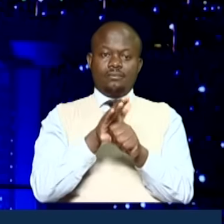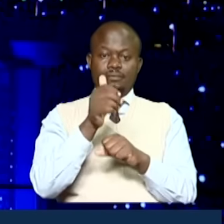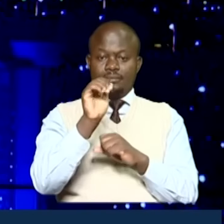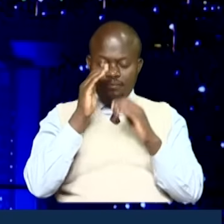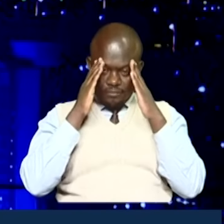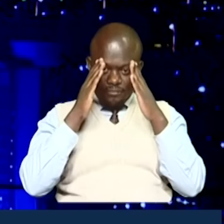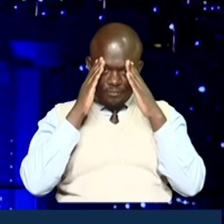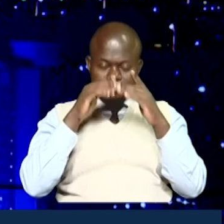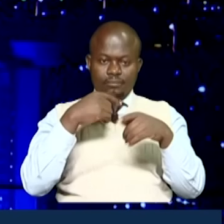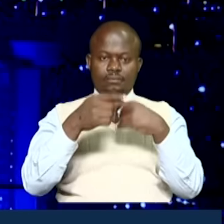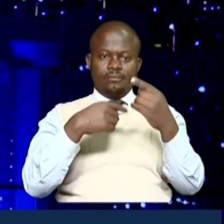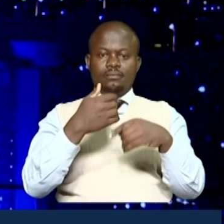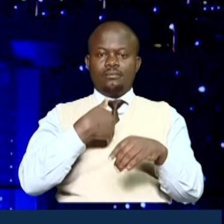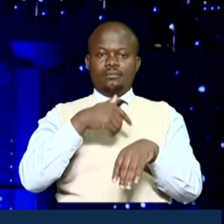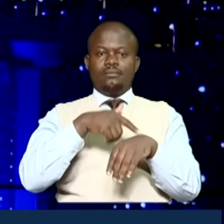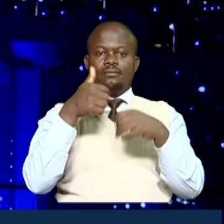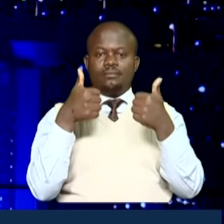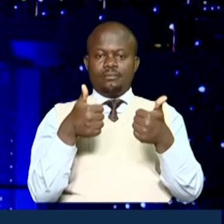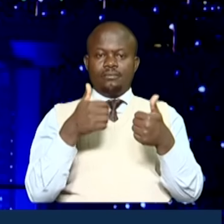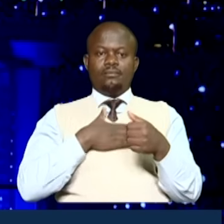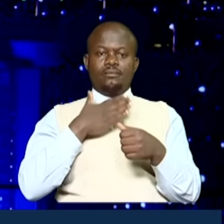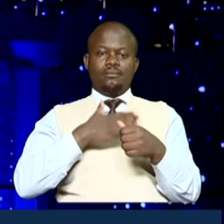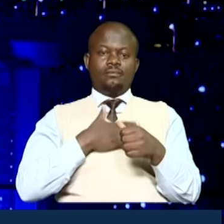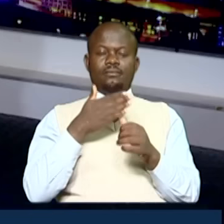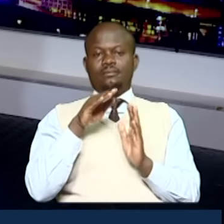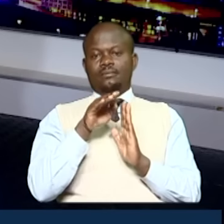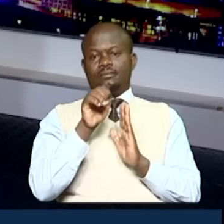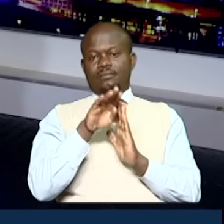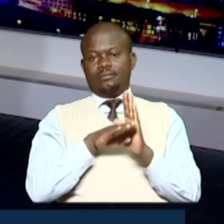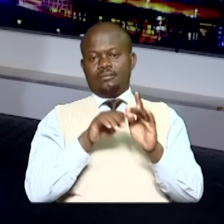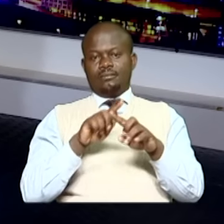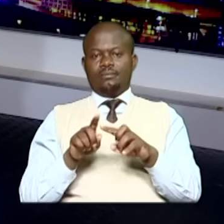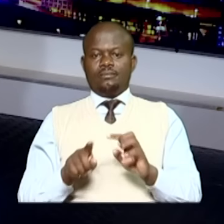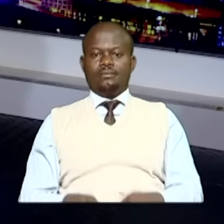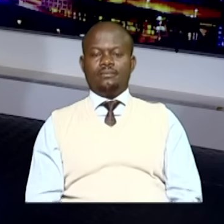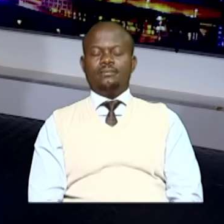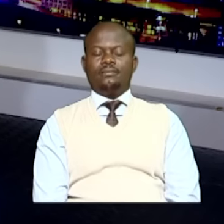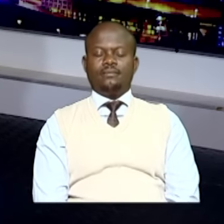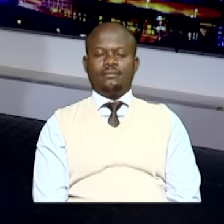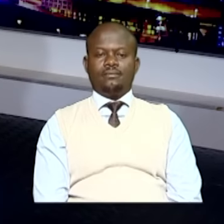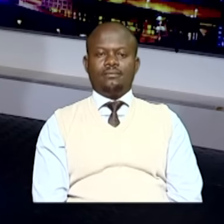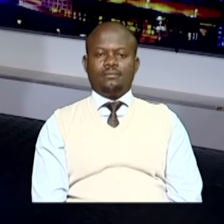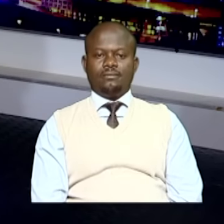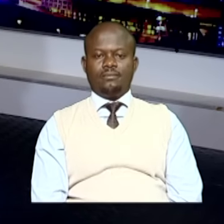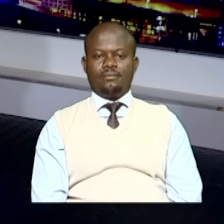mwakurikiye. Mukomeze kugira ibihe byiza, munongerwa na gahunda zitandukanye televiziyo y'u Rwanda yabateguriye.